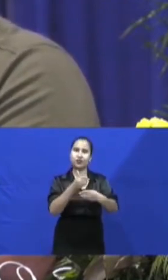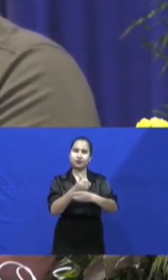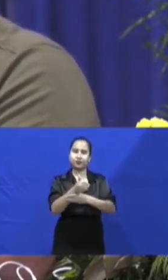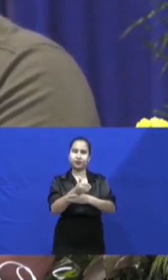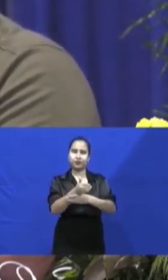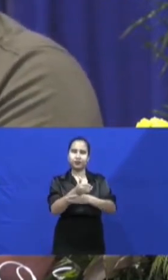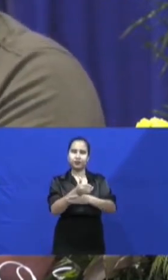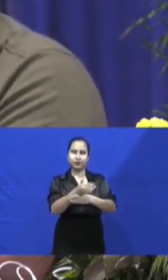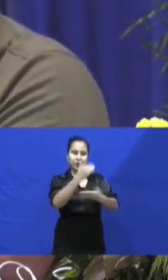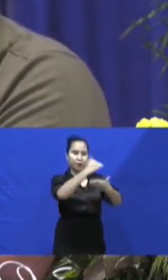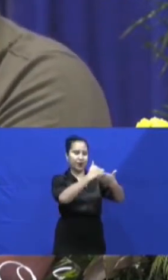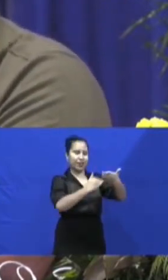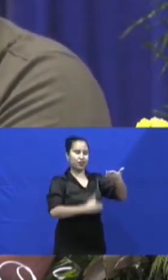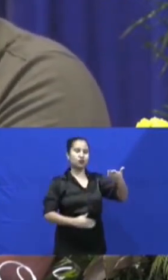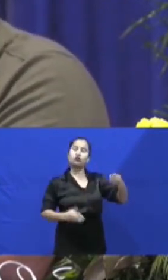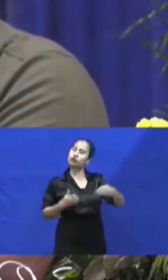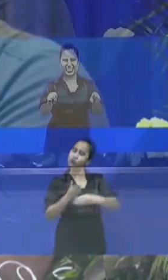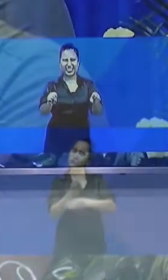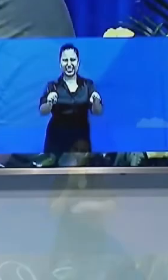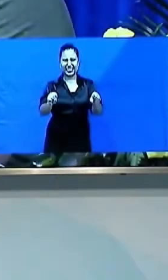moet kunnen worden gemaakt.